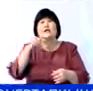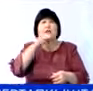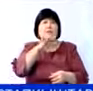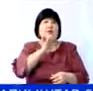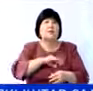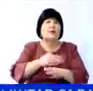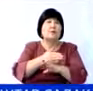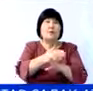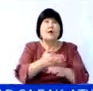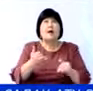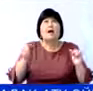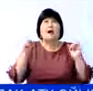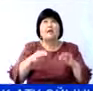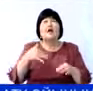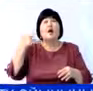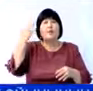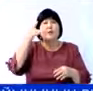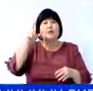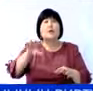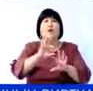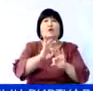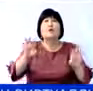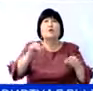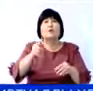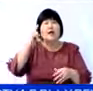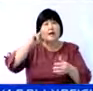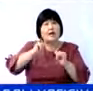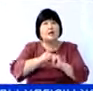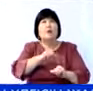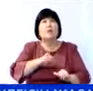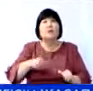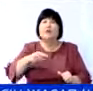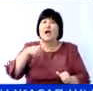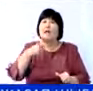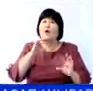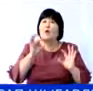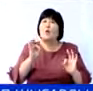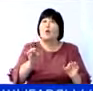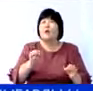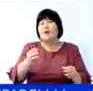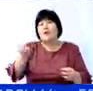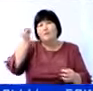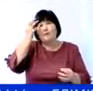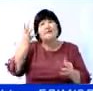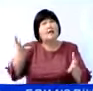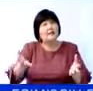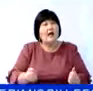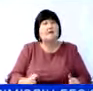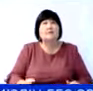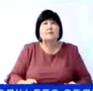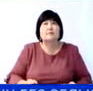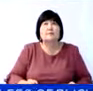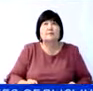бөлісті. Әсіресе жиналғандар психологтың ұтымды кеңестерін жадына тоқып, өздеріне айтарлықтай оң мотивация алды.